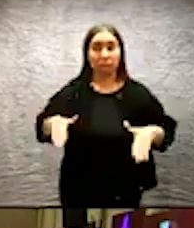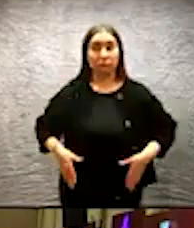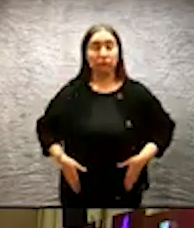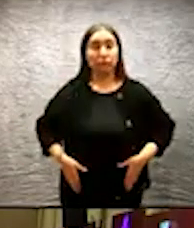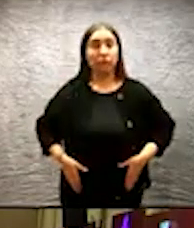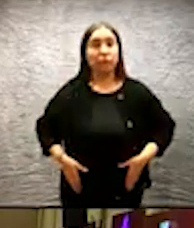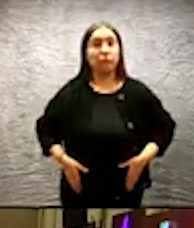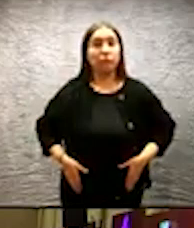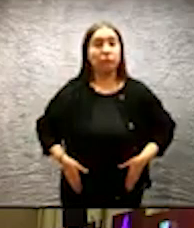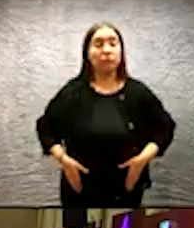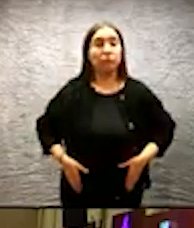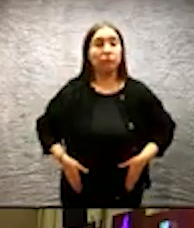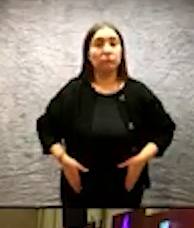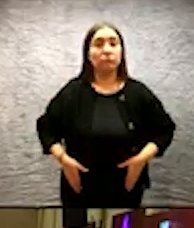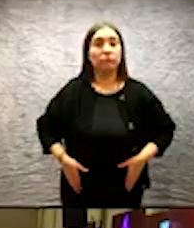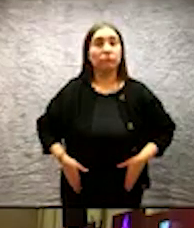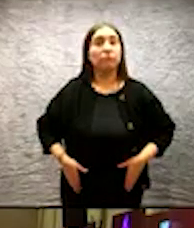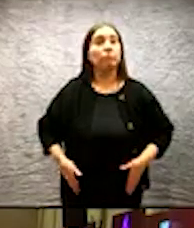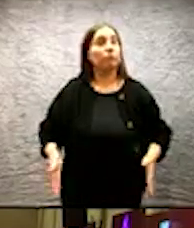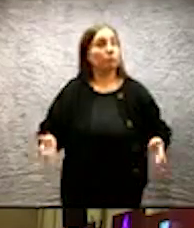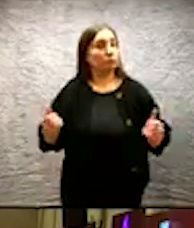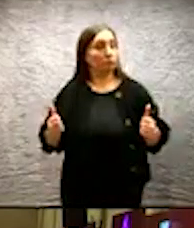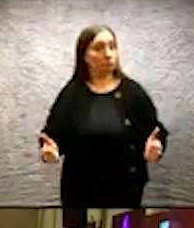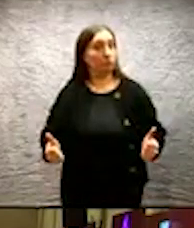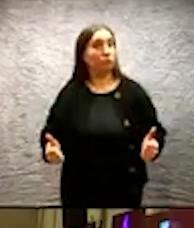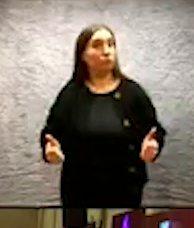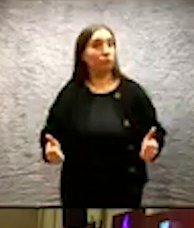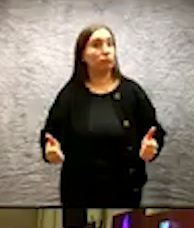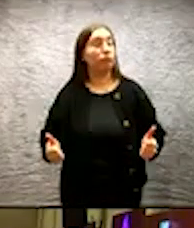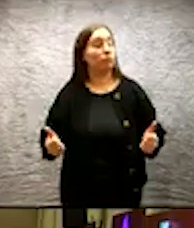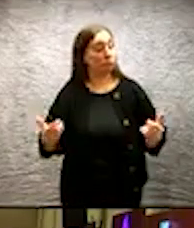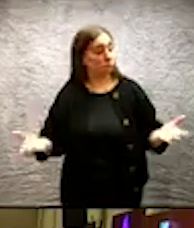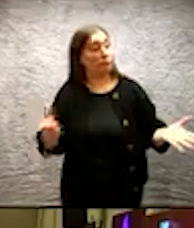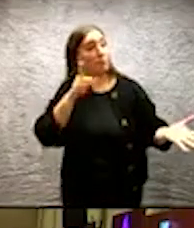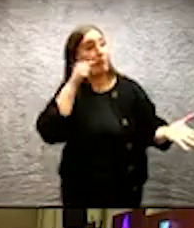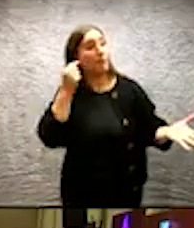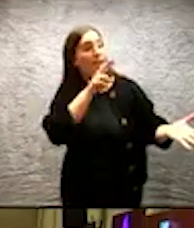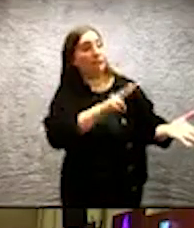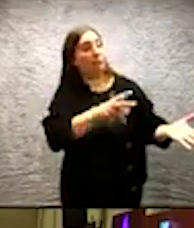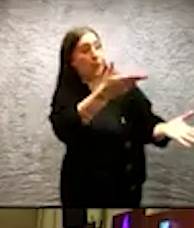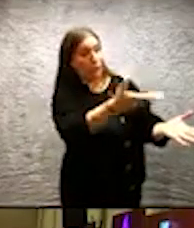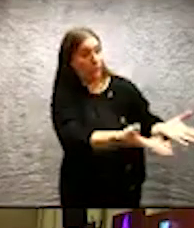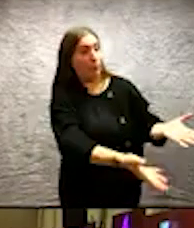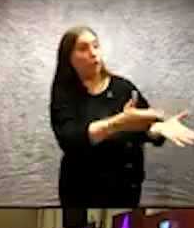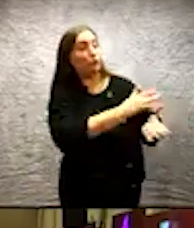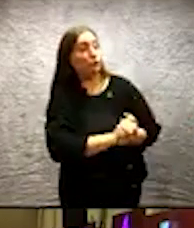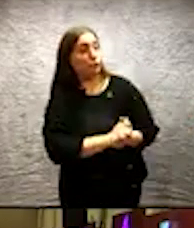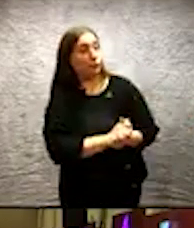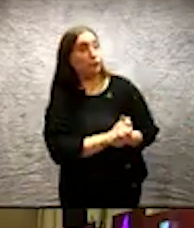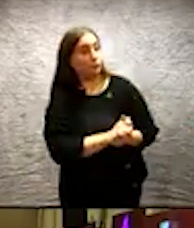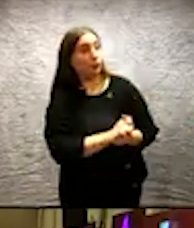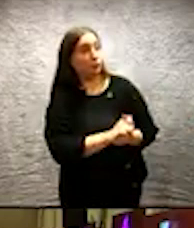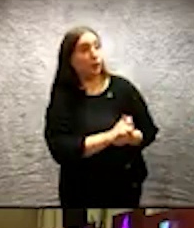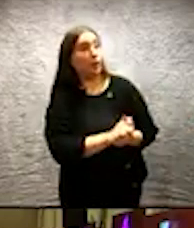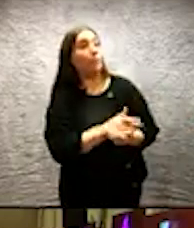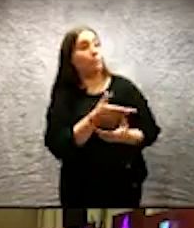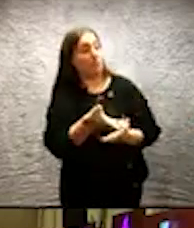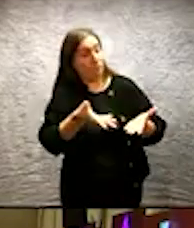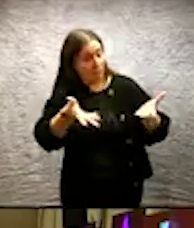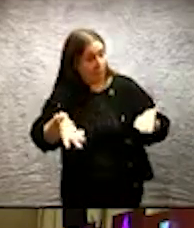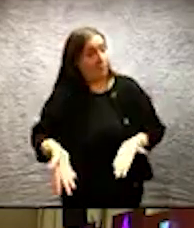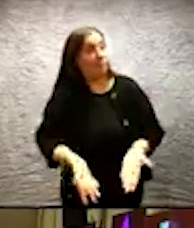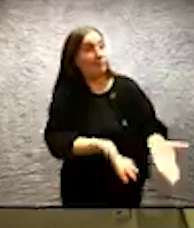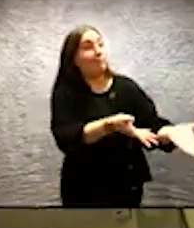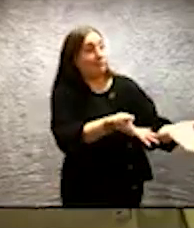abstentions? Bien. Donc, Madame Van Kortenbosch, les cartes sont dans vos mains maintenant